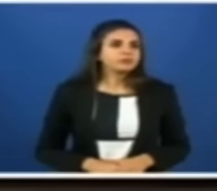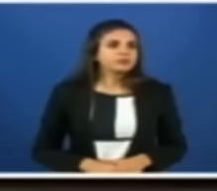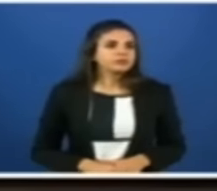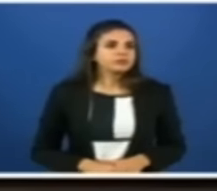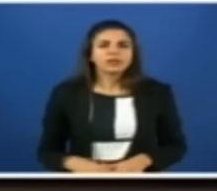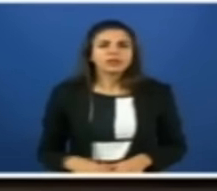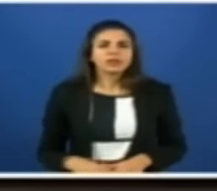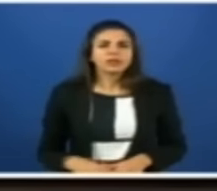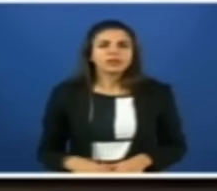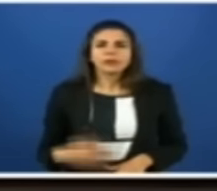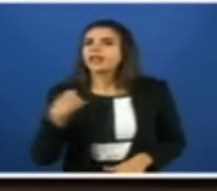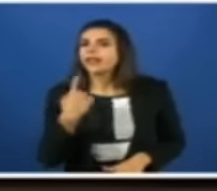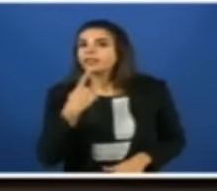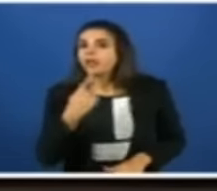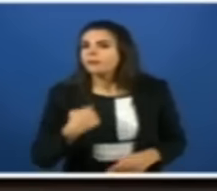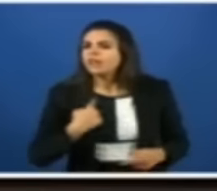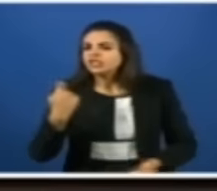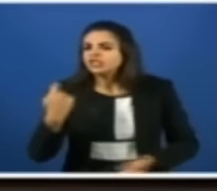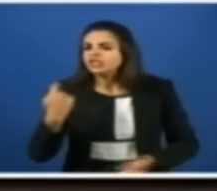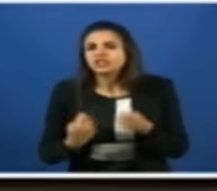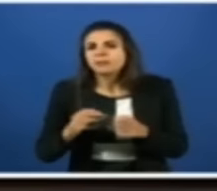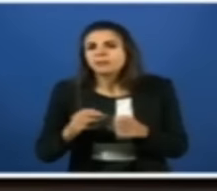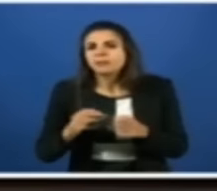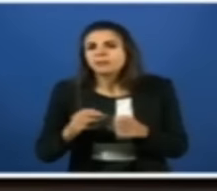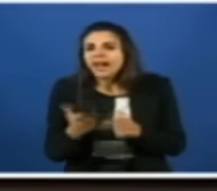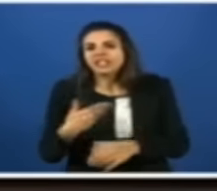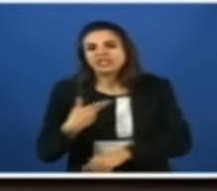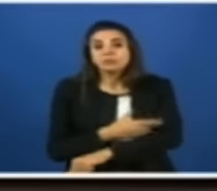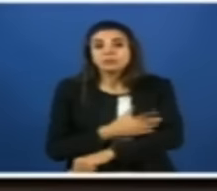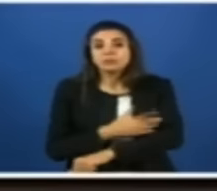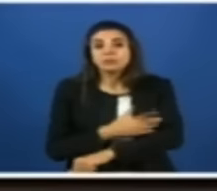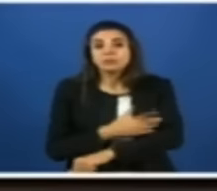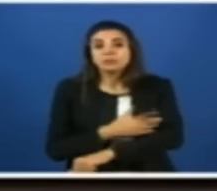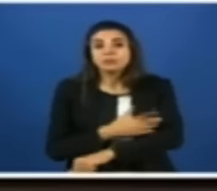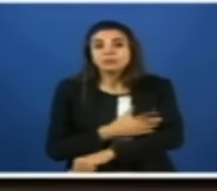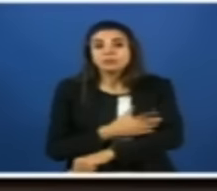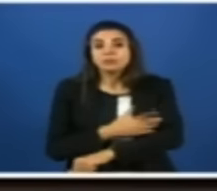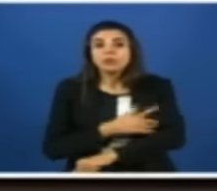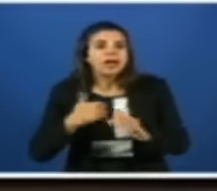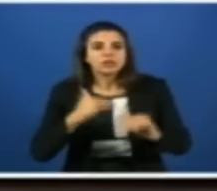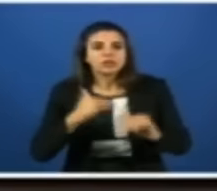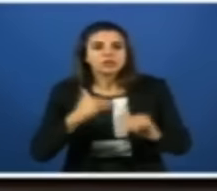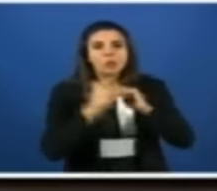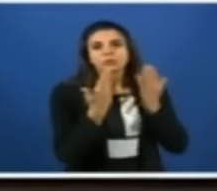Ne dedik? İşimiz hizmet, gücümüz millet.